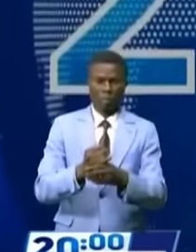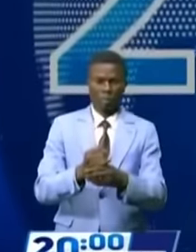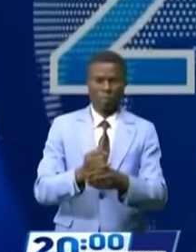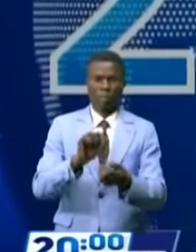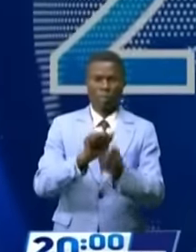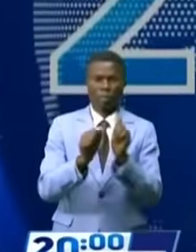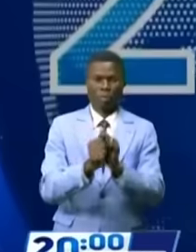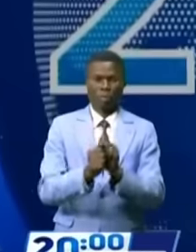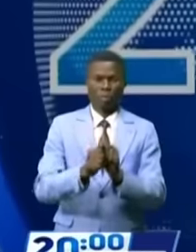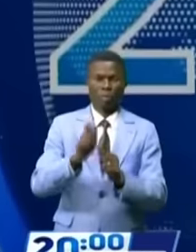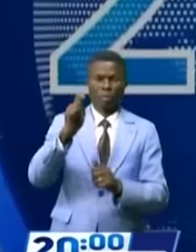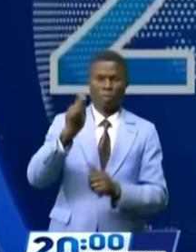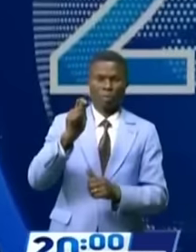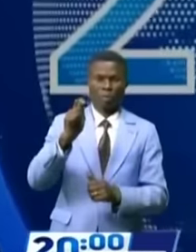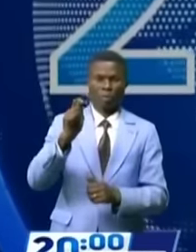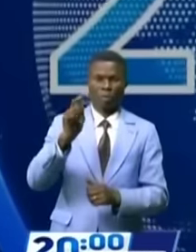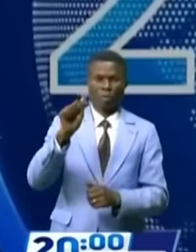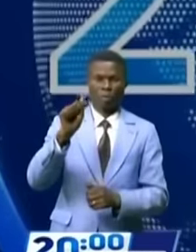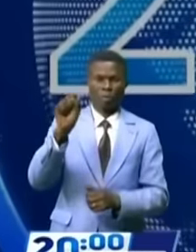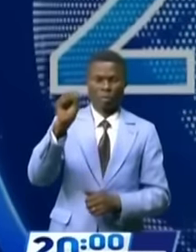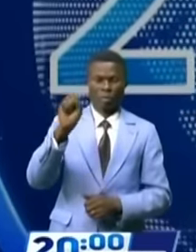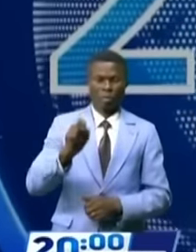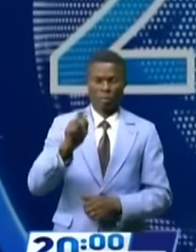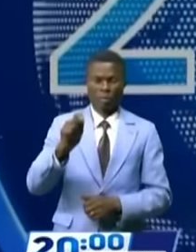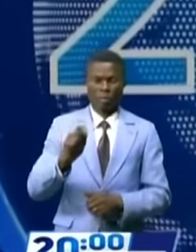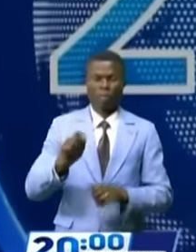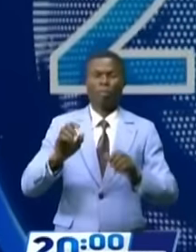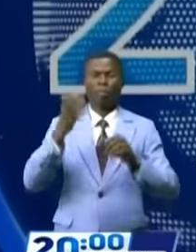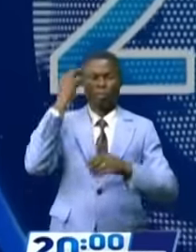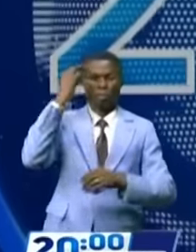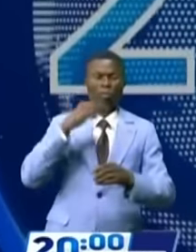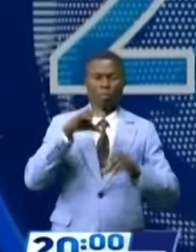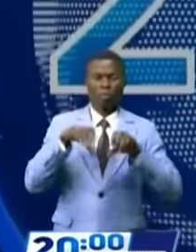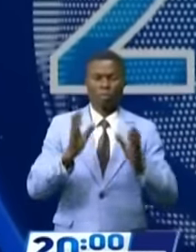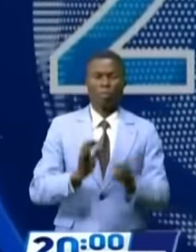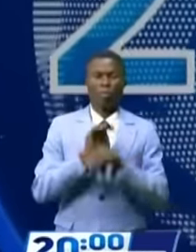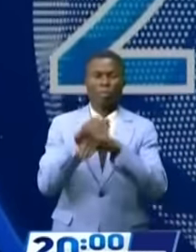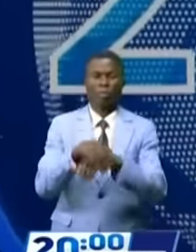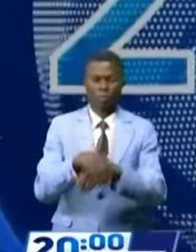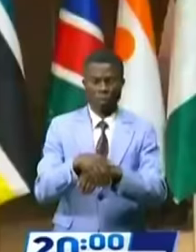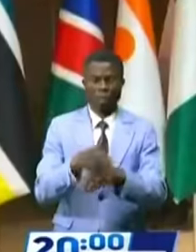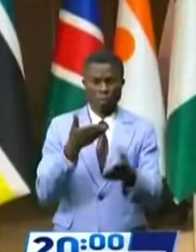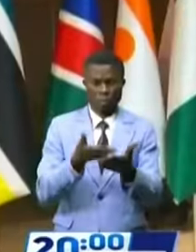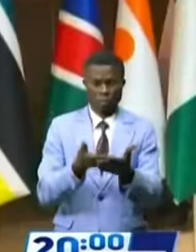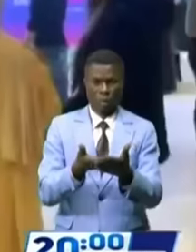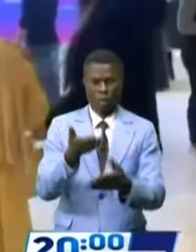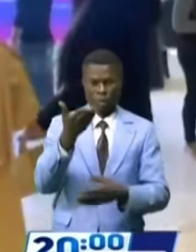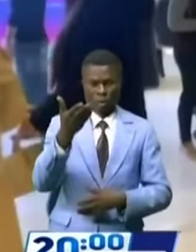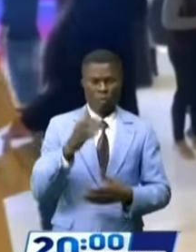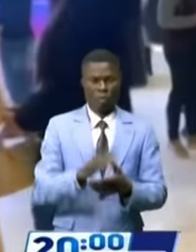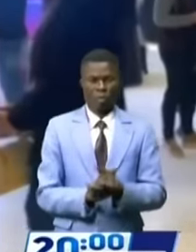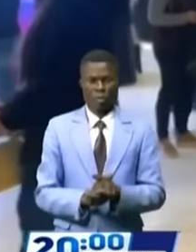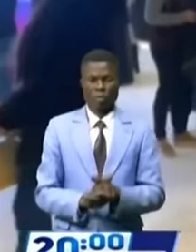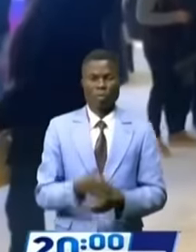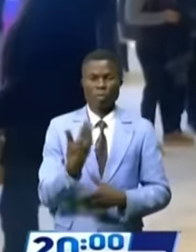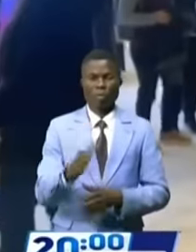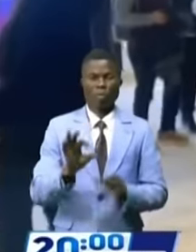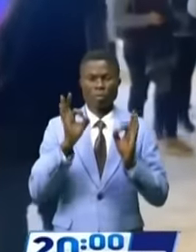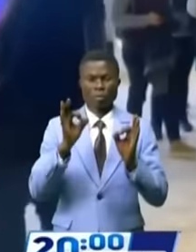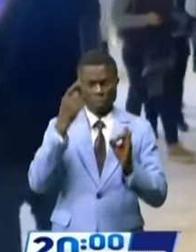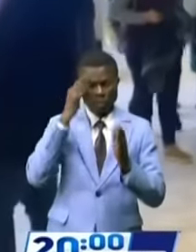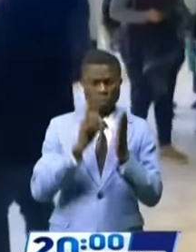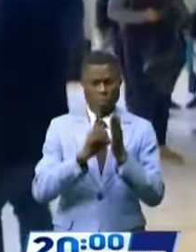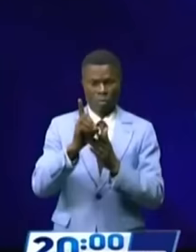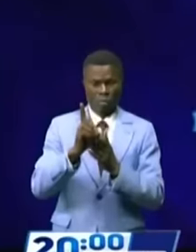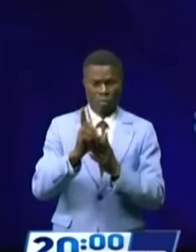start-up africains. Le ministre congolais des petites et moyennes entreprises y a pris part. Dada Chabani. L'innovation pour le